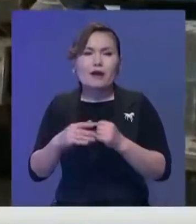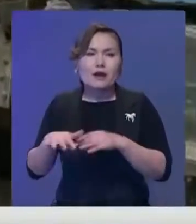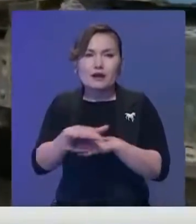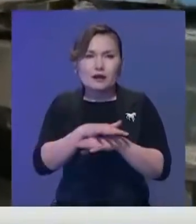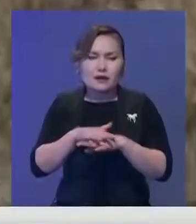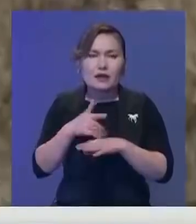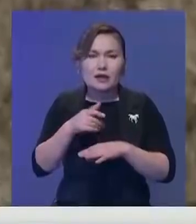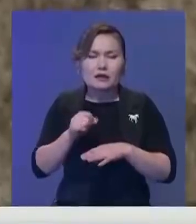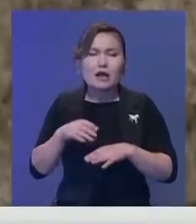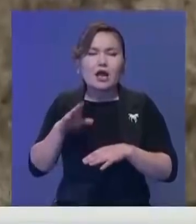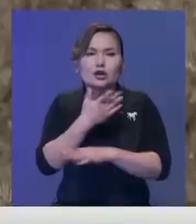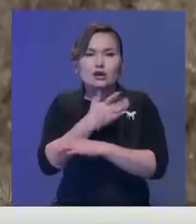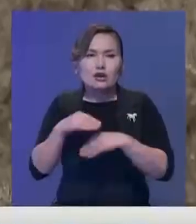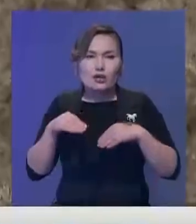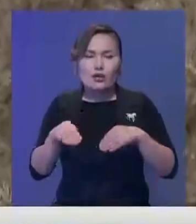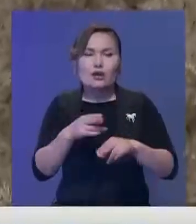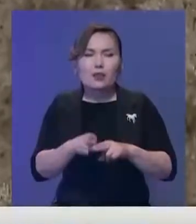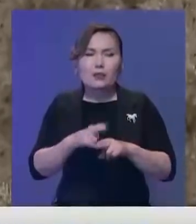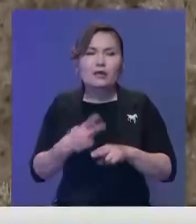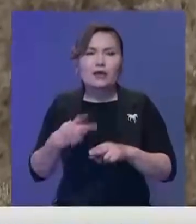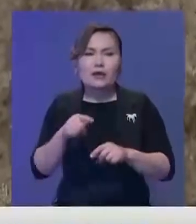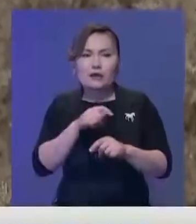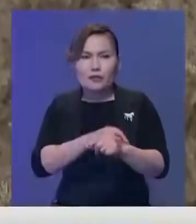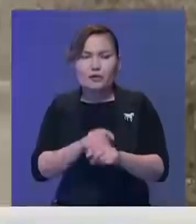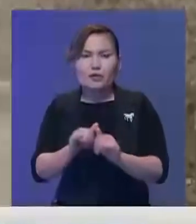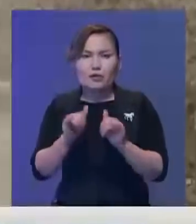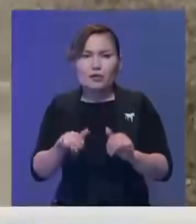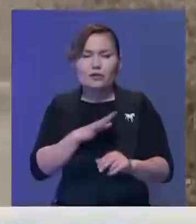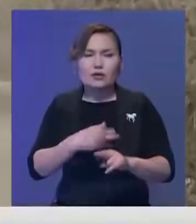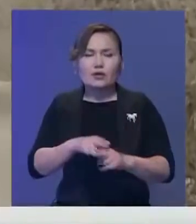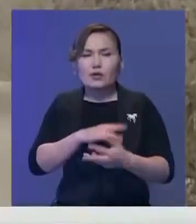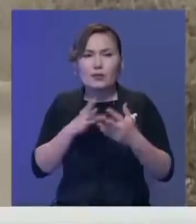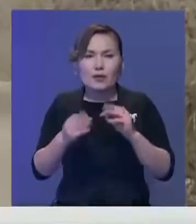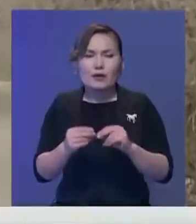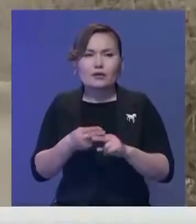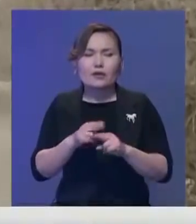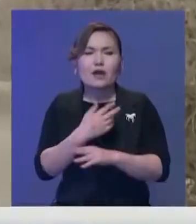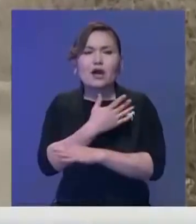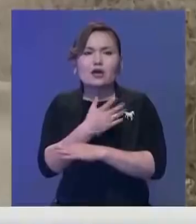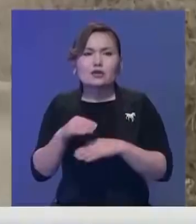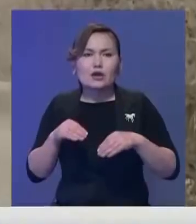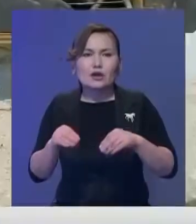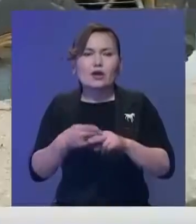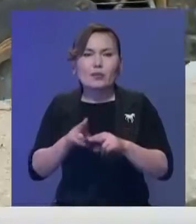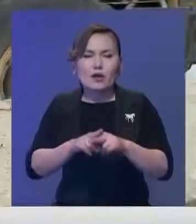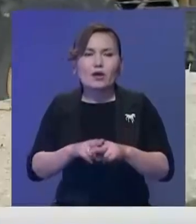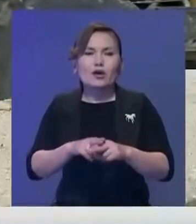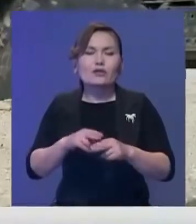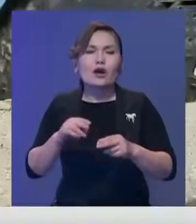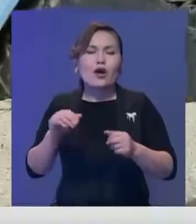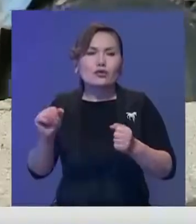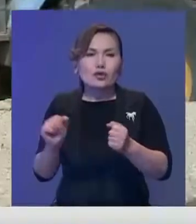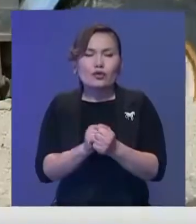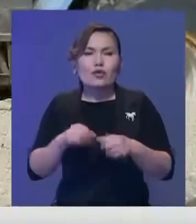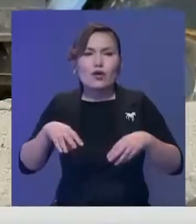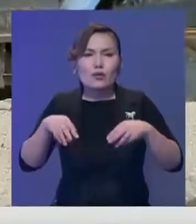отырғызылды. Қазір олардың биіктігі 2 метрге жоқтап қалды. Мамандардың айтуынша бір түп сексеуіл 4 тоннадай құмды ұстап қалатын